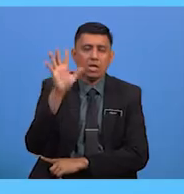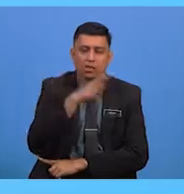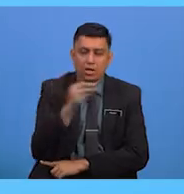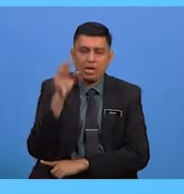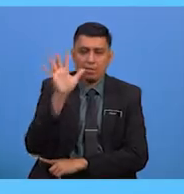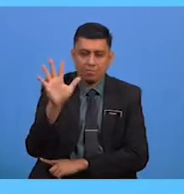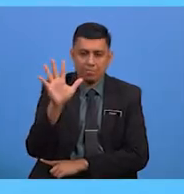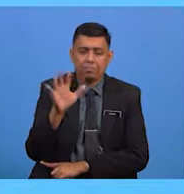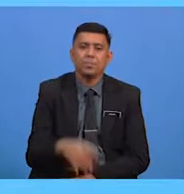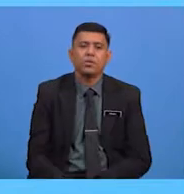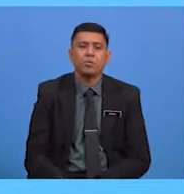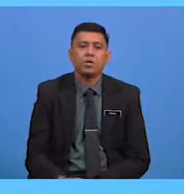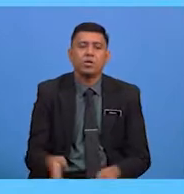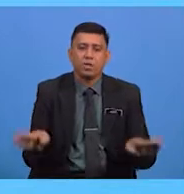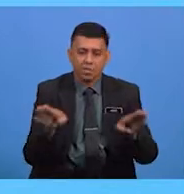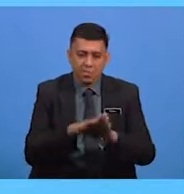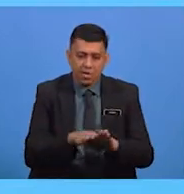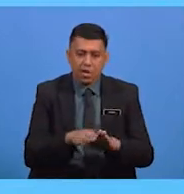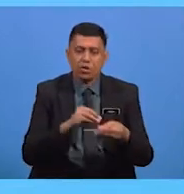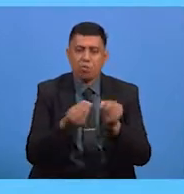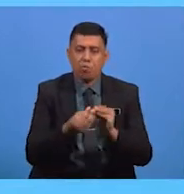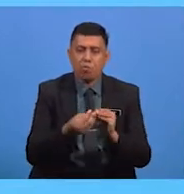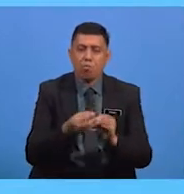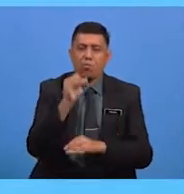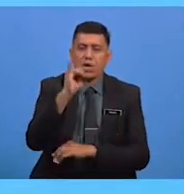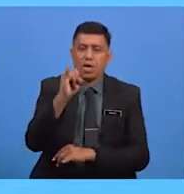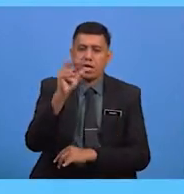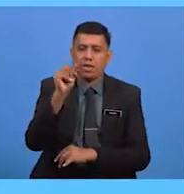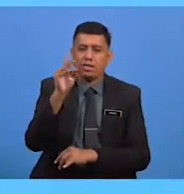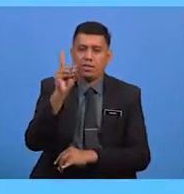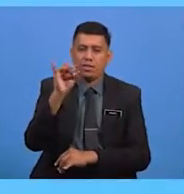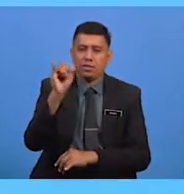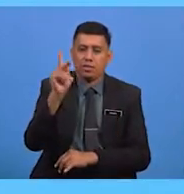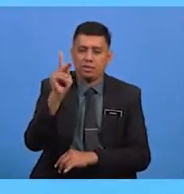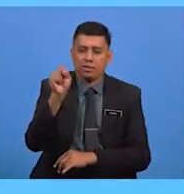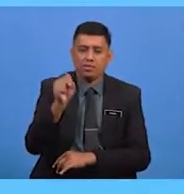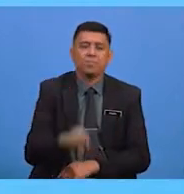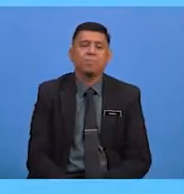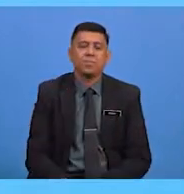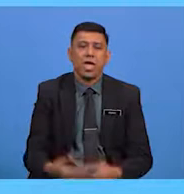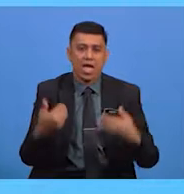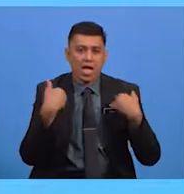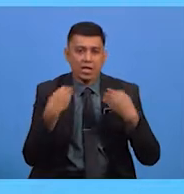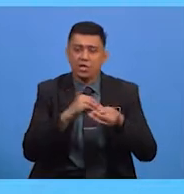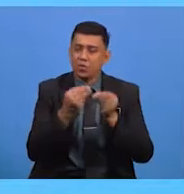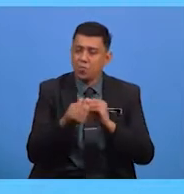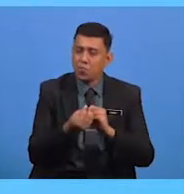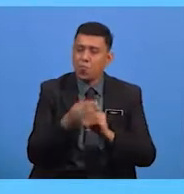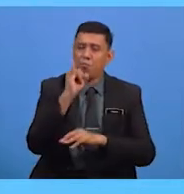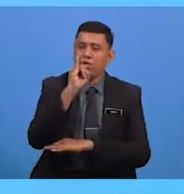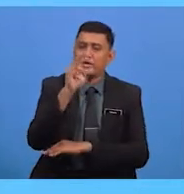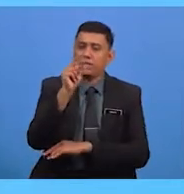dan 5 sebagai nombor indeks. Perhatikan di atas kotak ini, ada nombor yang menjadi